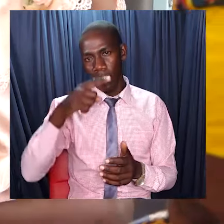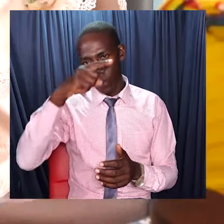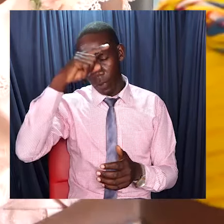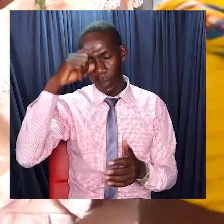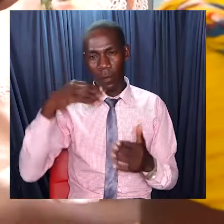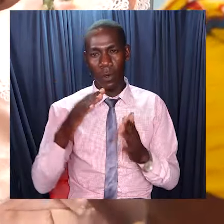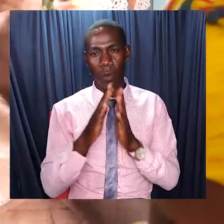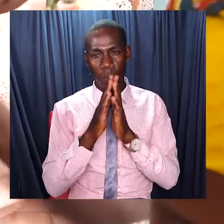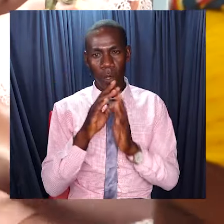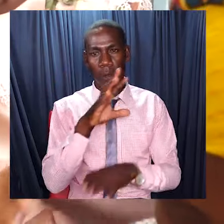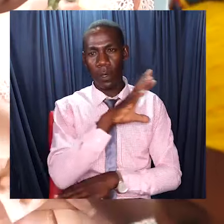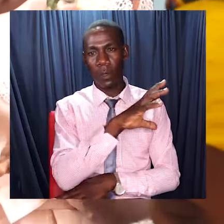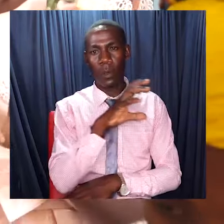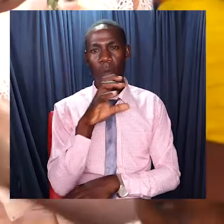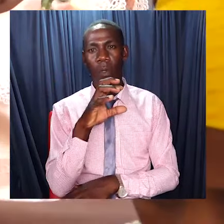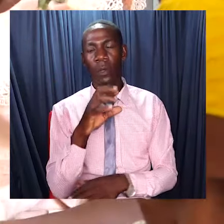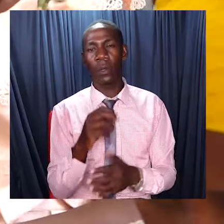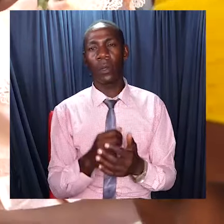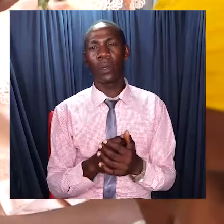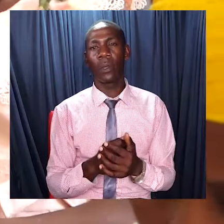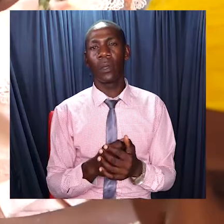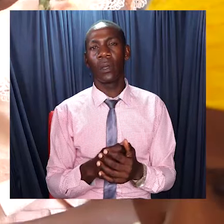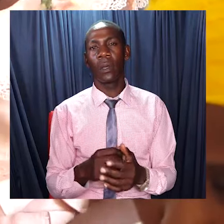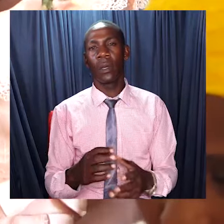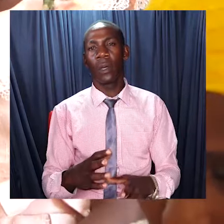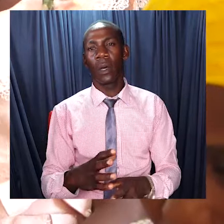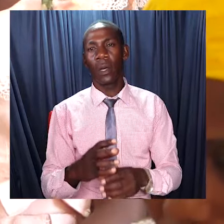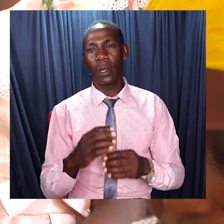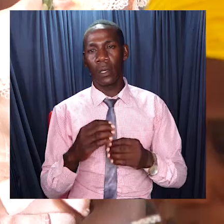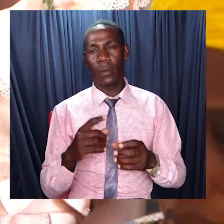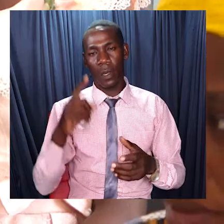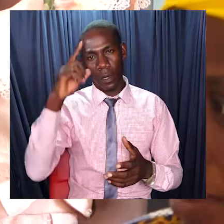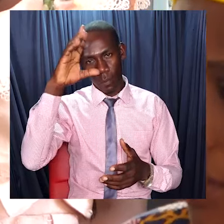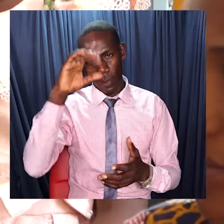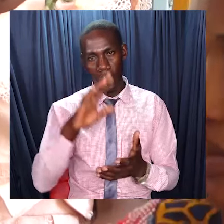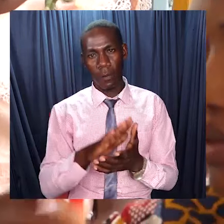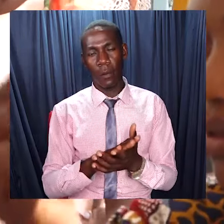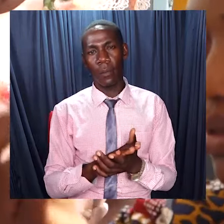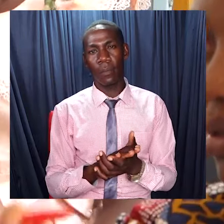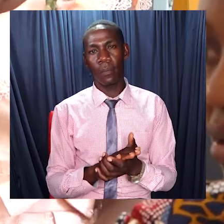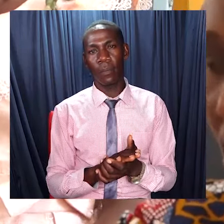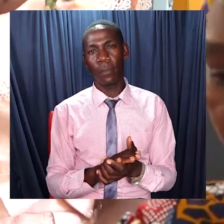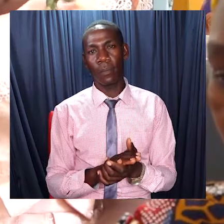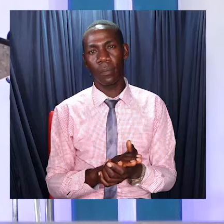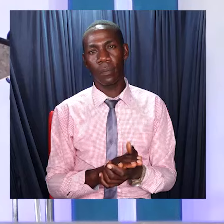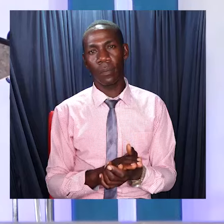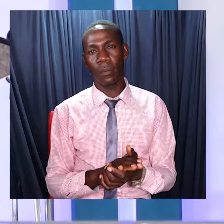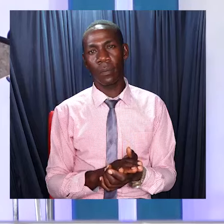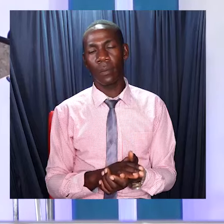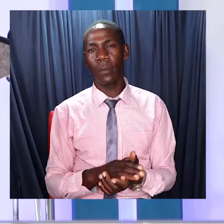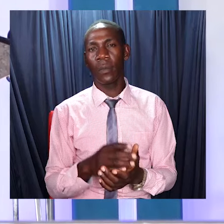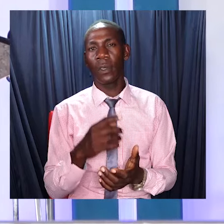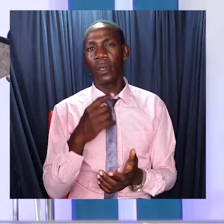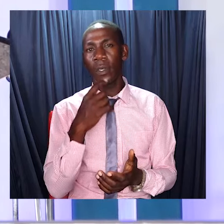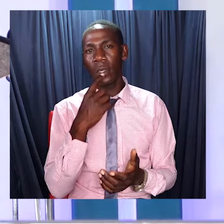ulipoomba Pasaka. Because when you prayed during the Easter. Nilipokea na nikaamini. I received and I believed. Akasema